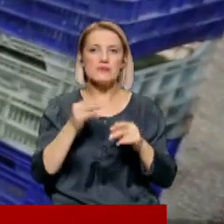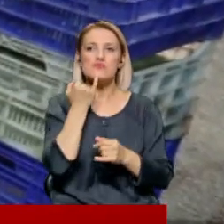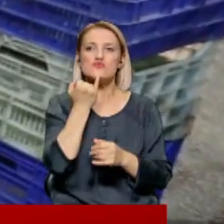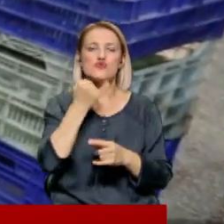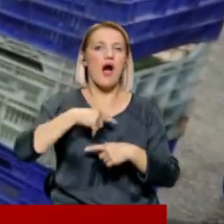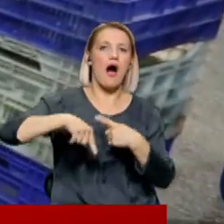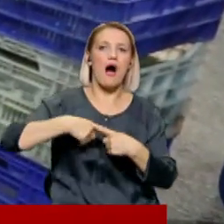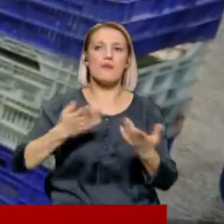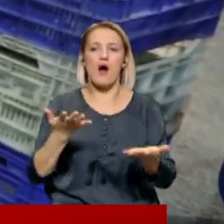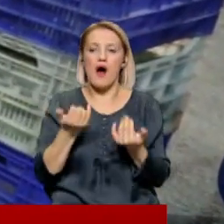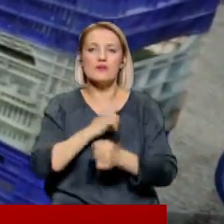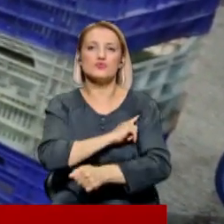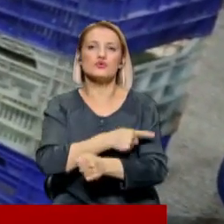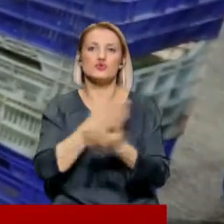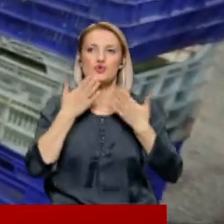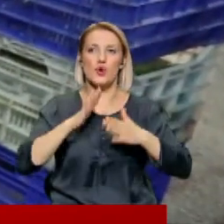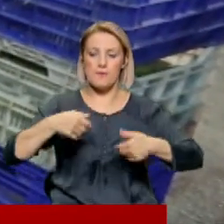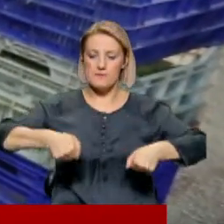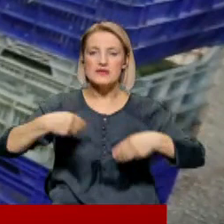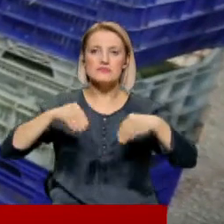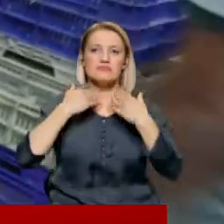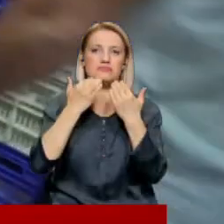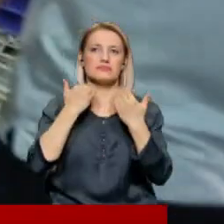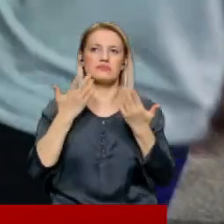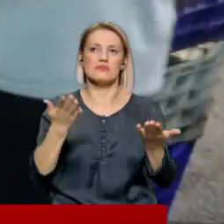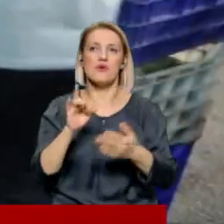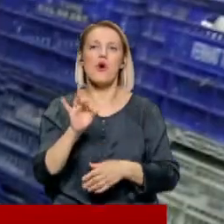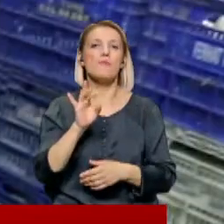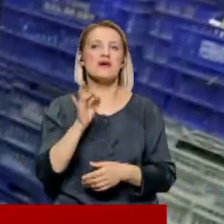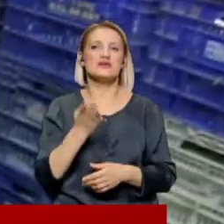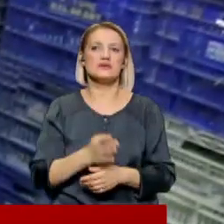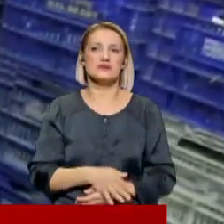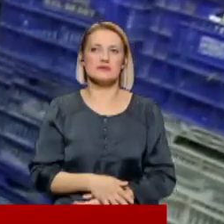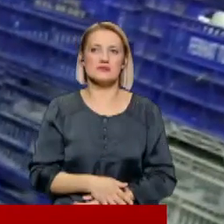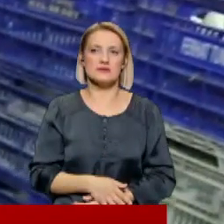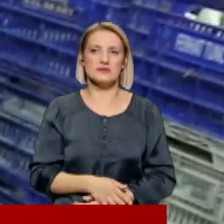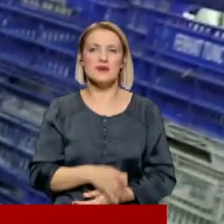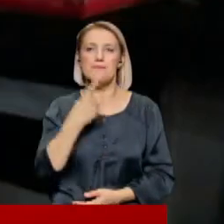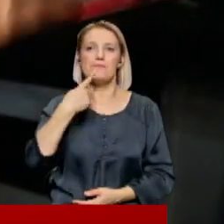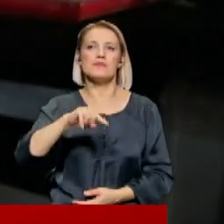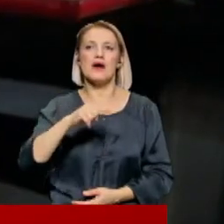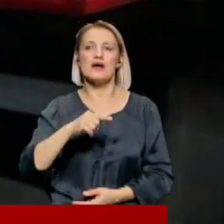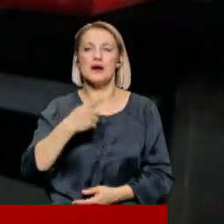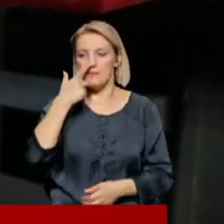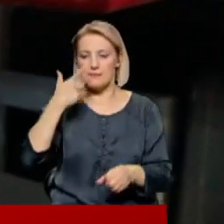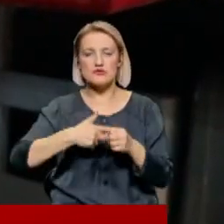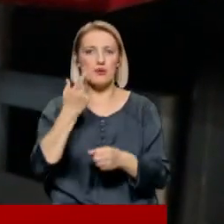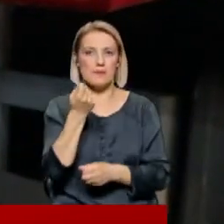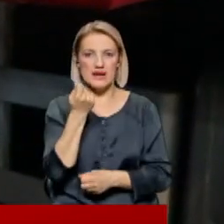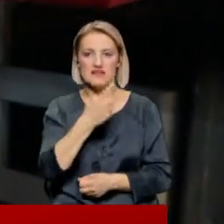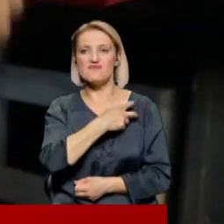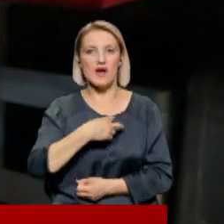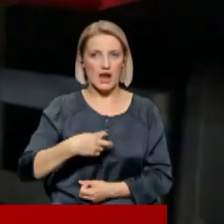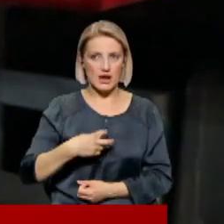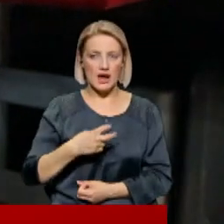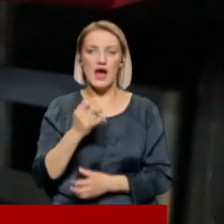Müşteriler alamıyor. Alım gücü yok. Pazarda satamıyorlar. 15 abi. 15 olan? Biber. Mazot parası,